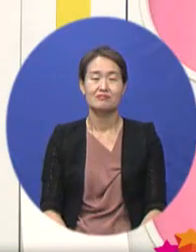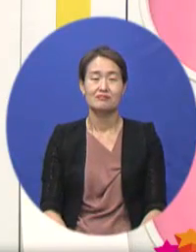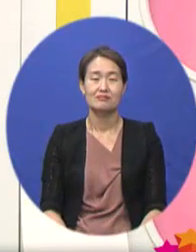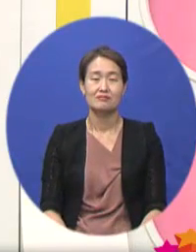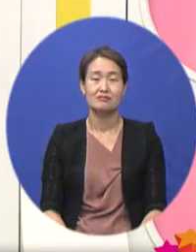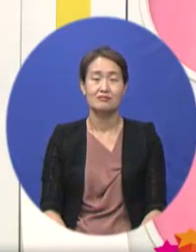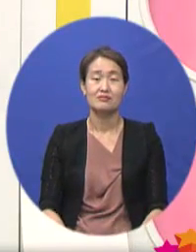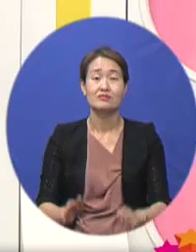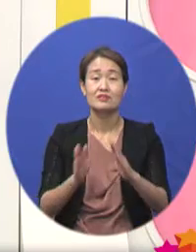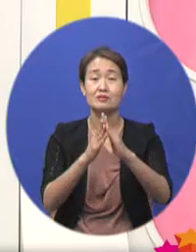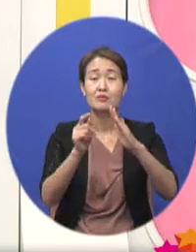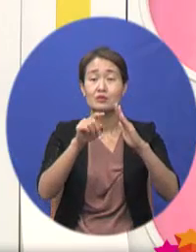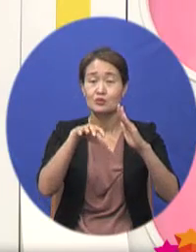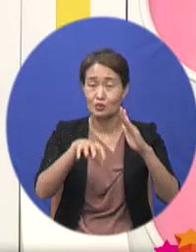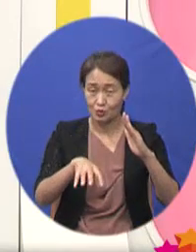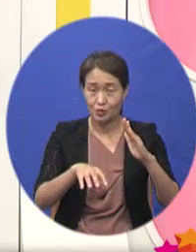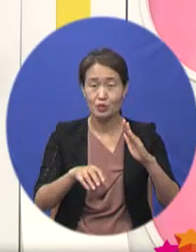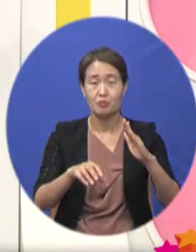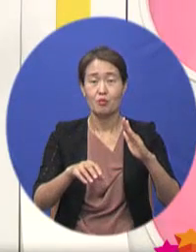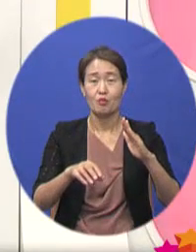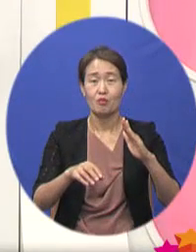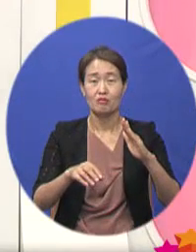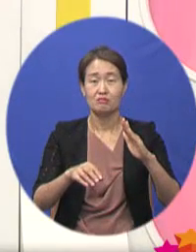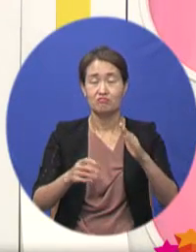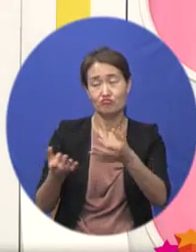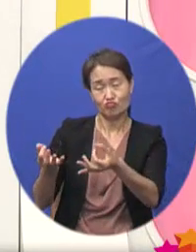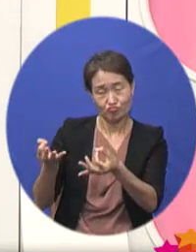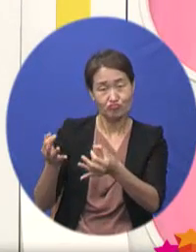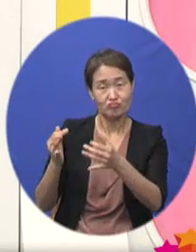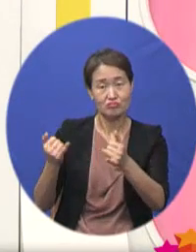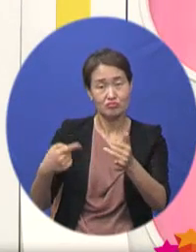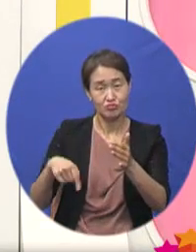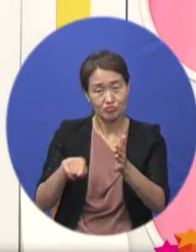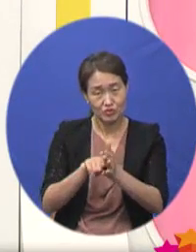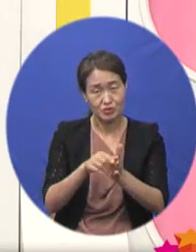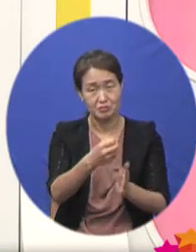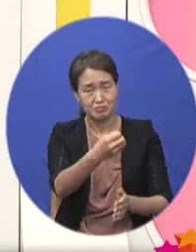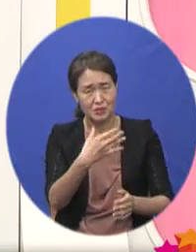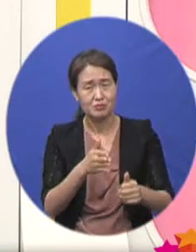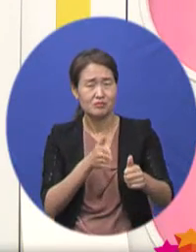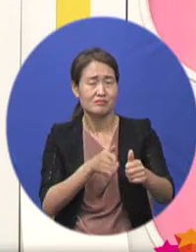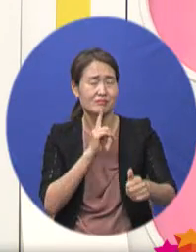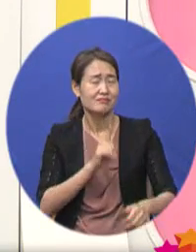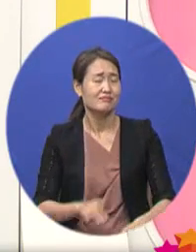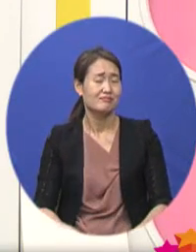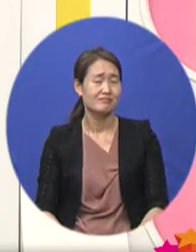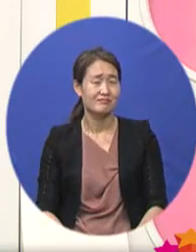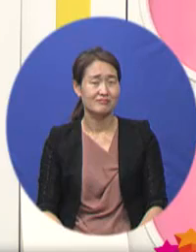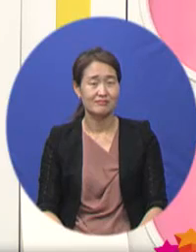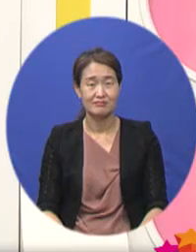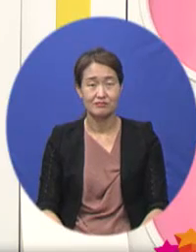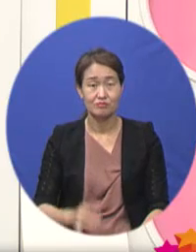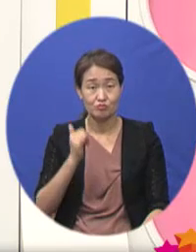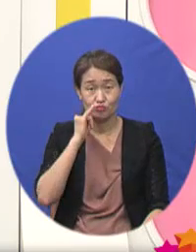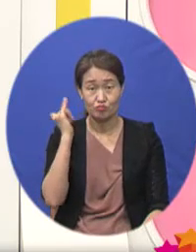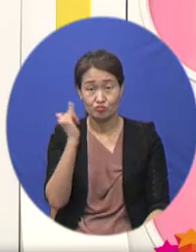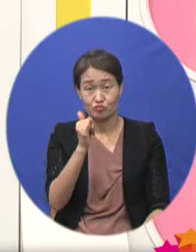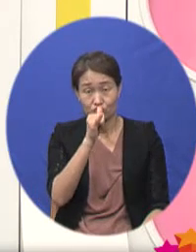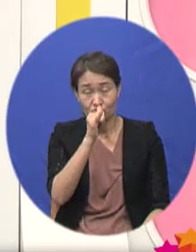네. 야, 어디서 전화 주셨는지는 시청자분들 또 위해서 얘기해 주세요. 예, 참여하셨으니까. 예. 전화가